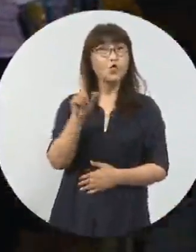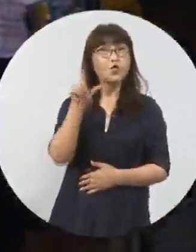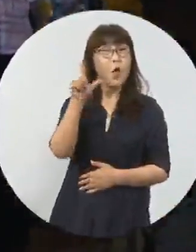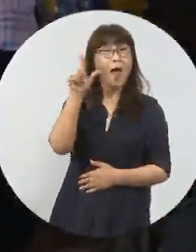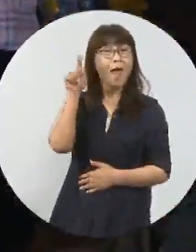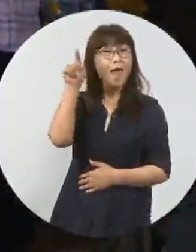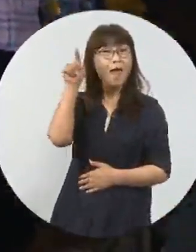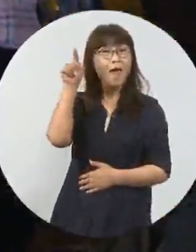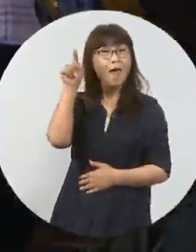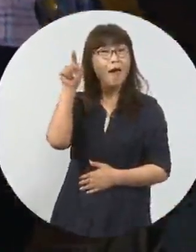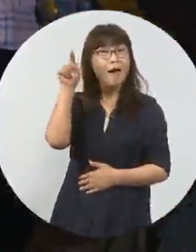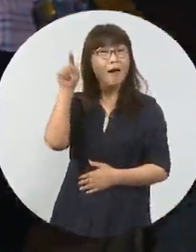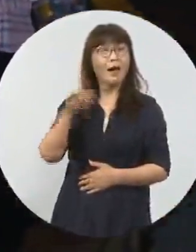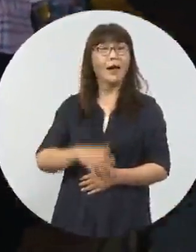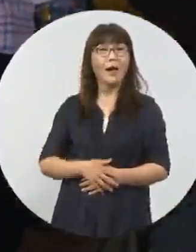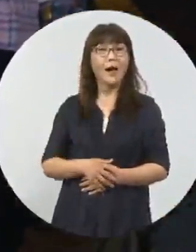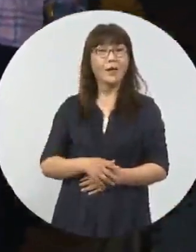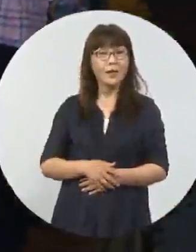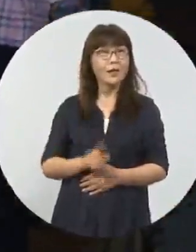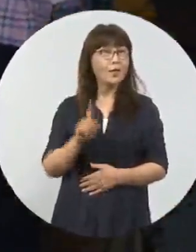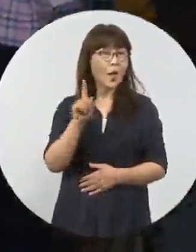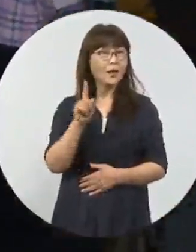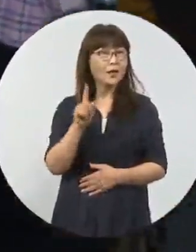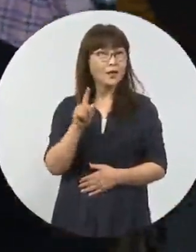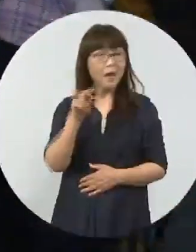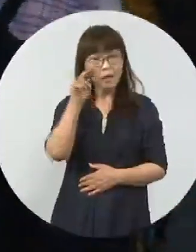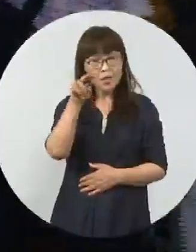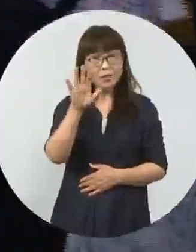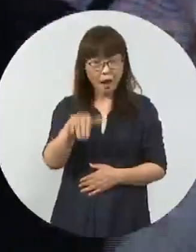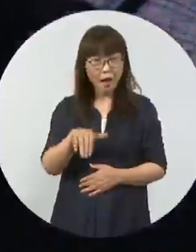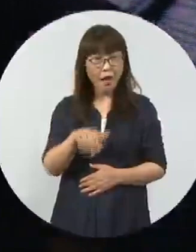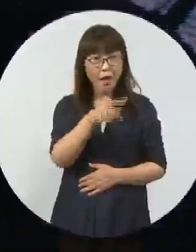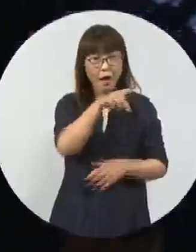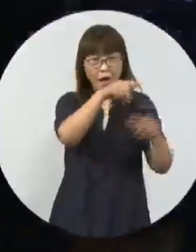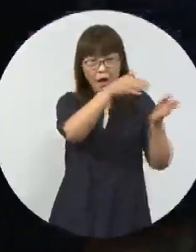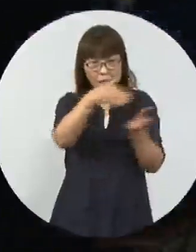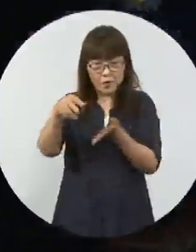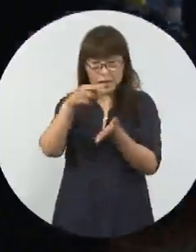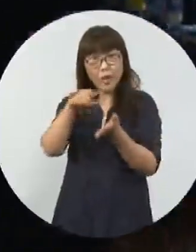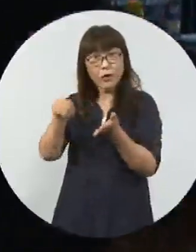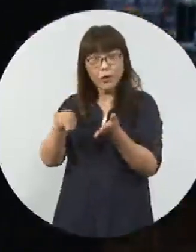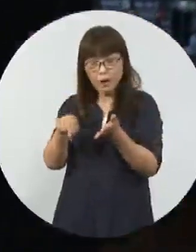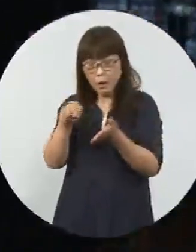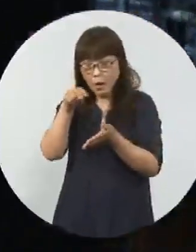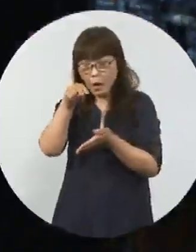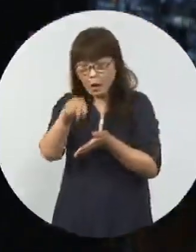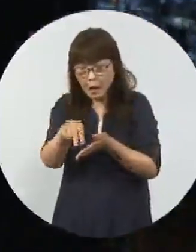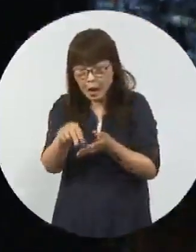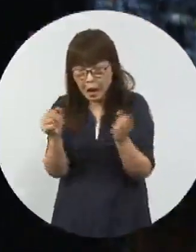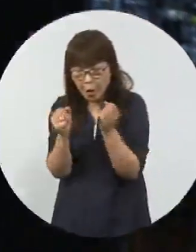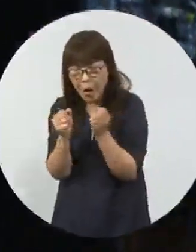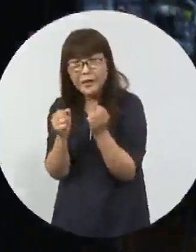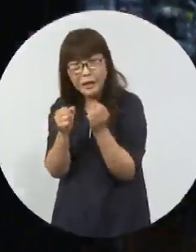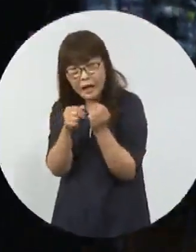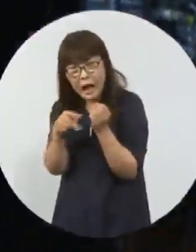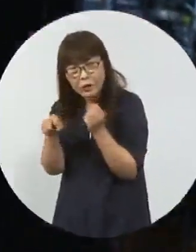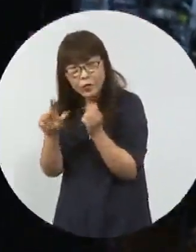に、上に行ったりした、 ね、上歩いたね。なんか下見えたとこあったよね。怖くなか